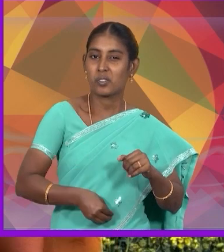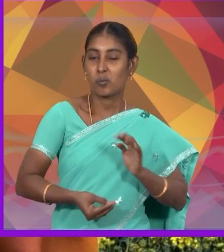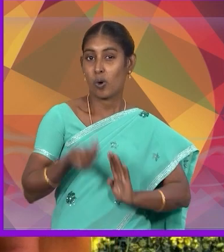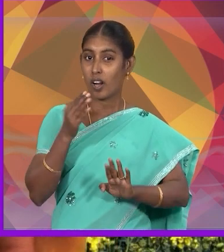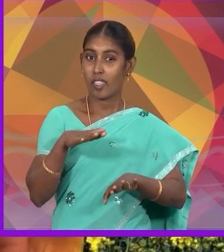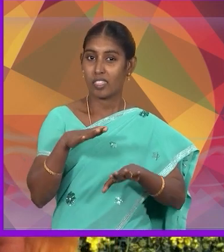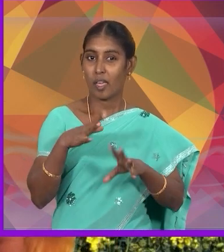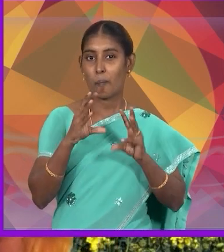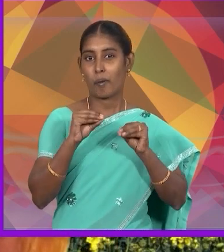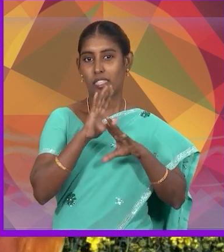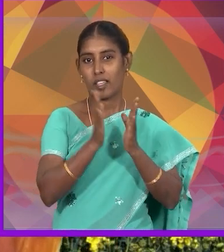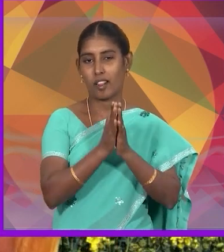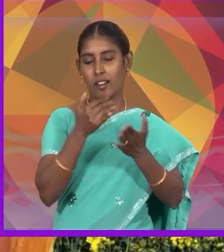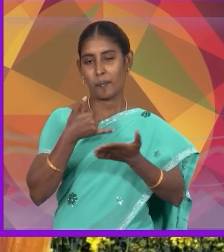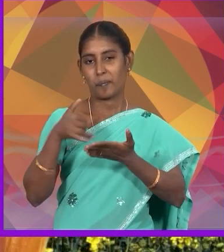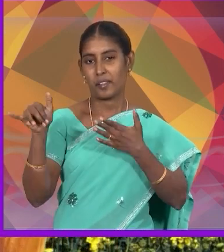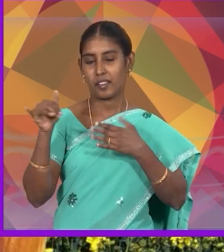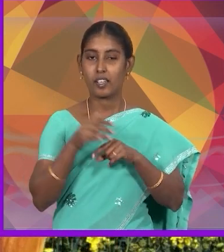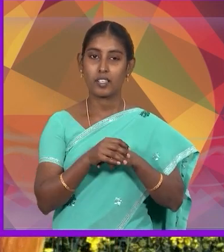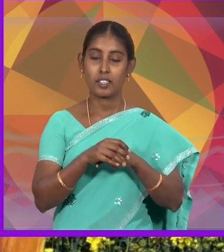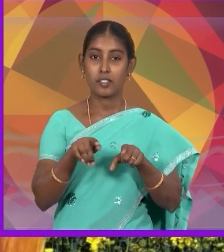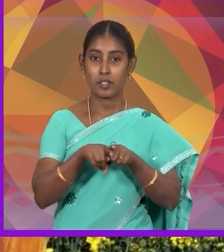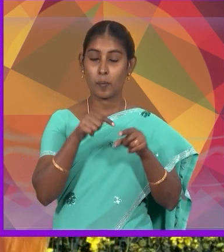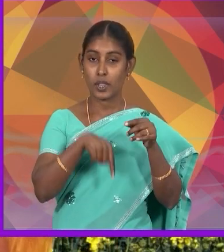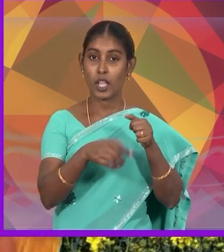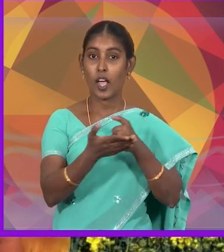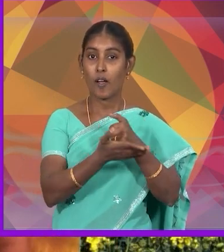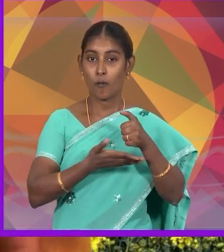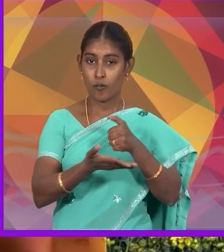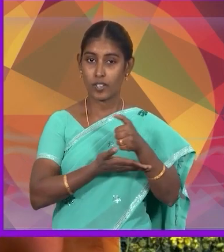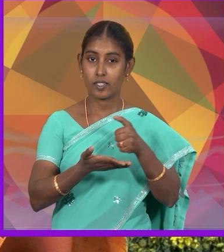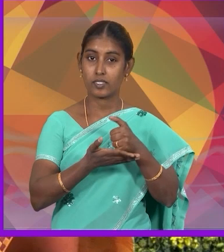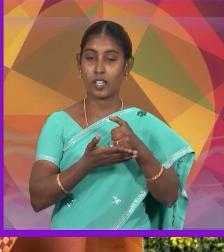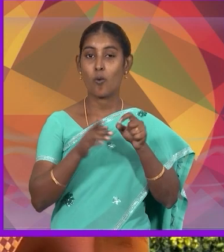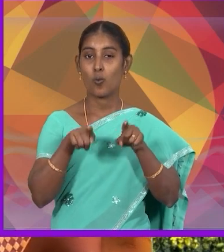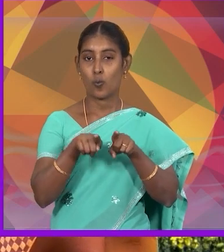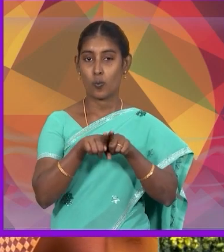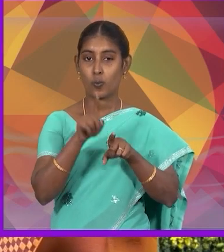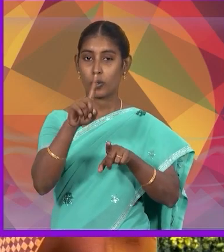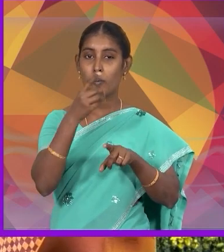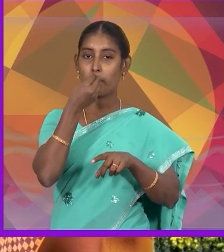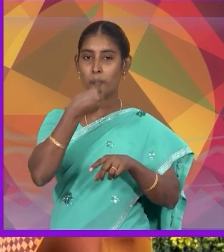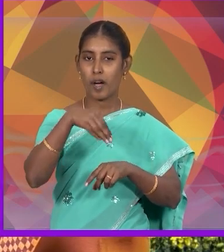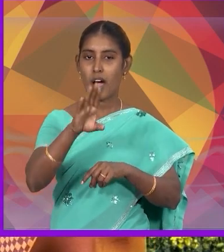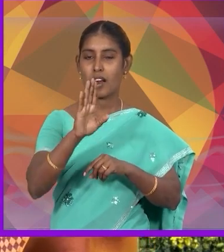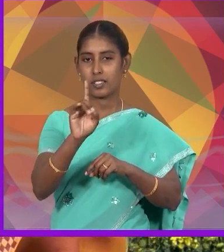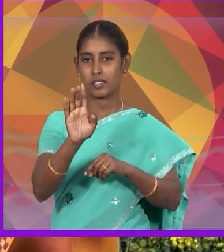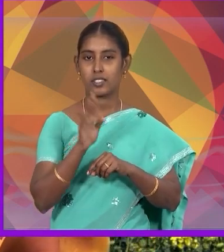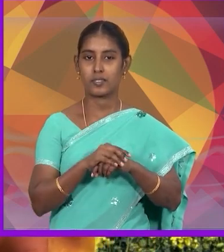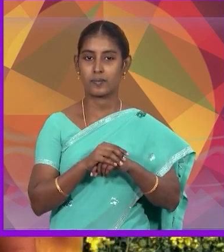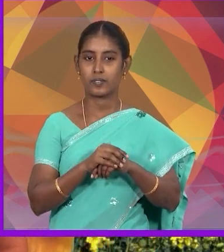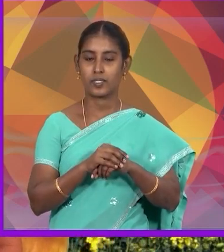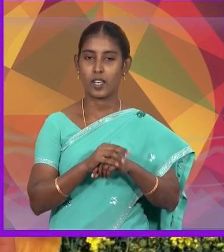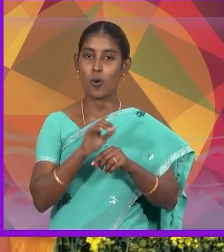சொல்லுவாங்க. அதனால இந்த உழவு தொழிலை பத்தி ஒரு பாடல் தாங்க இருக்கு. அப்ப சில மண்ணுல